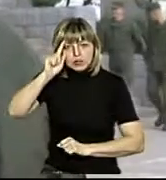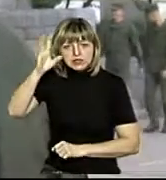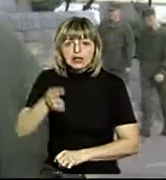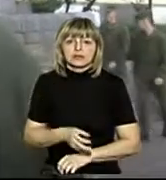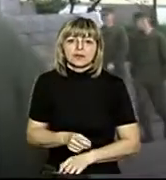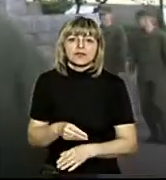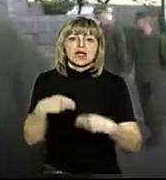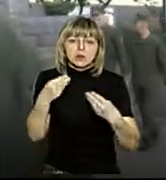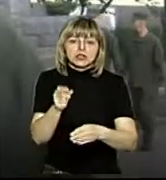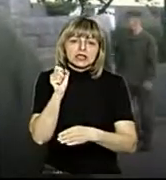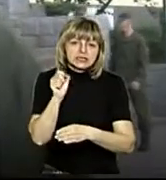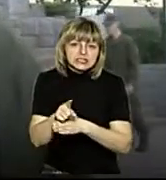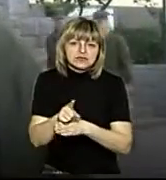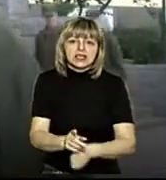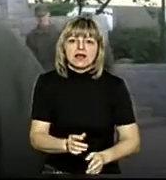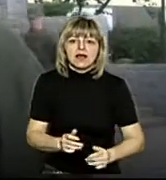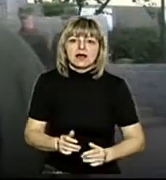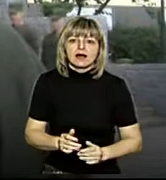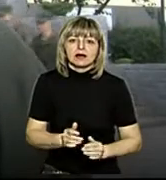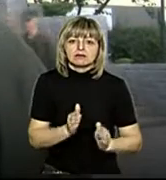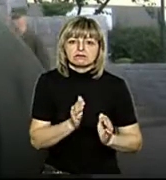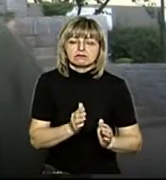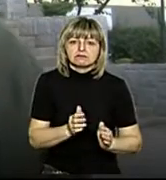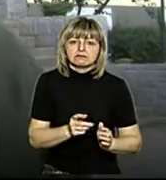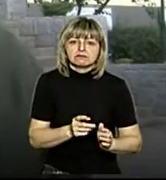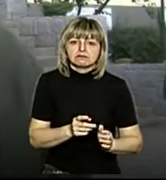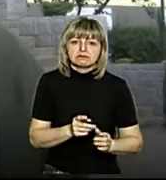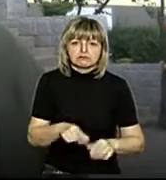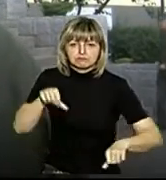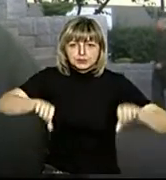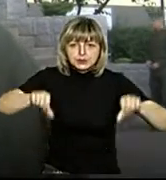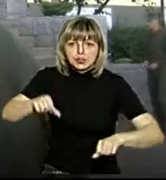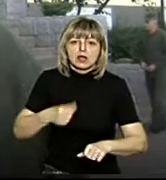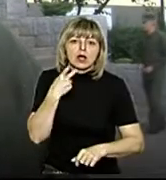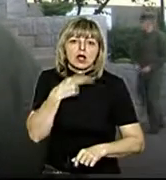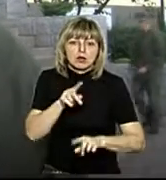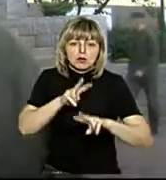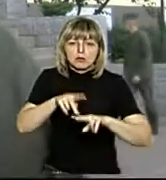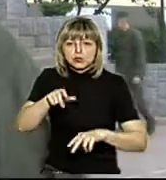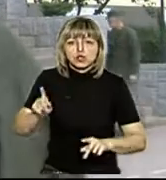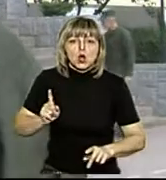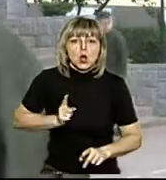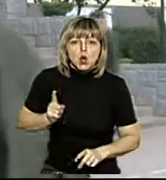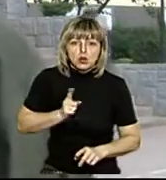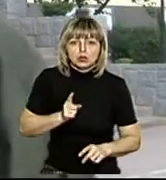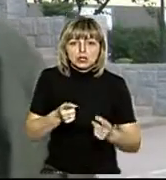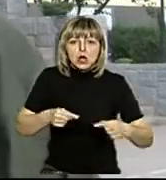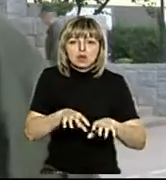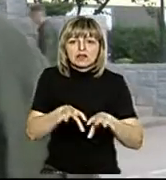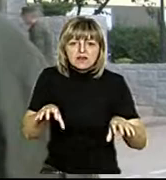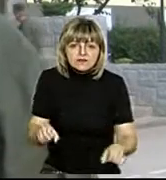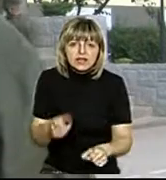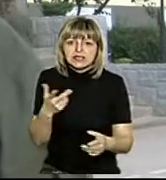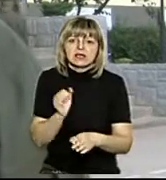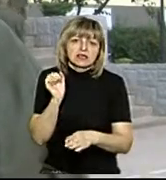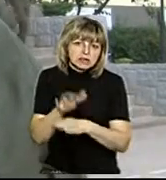Покладені завдання – забезпечення конвоювання охорони підсудних, охорона органів державної влади, перелік яких визначено